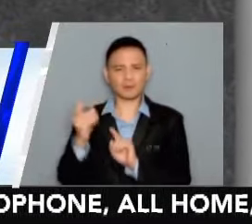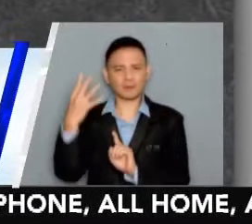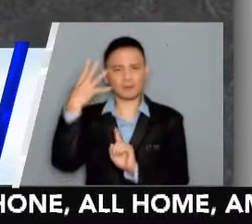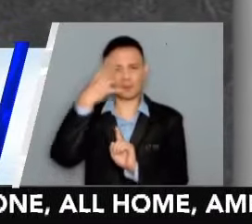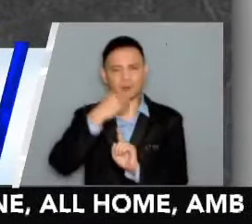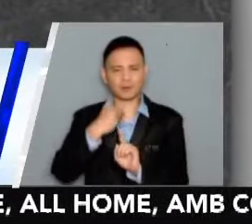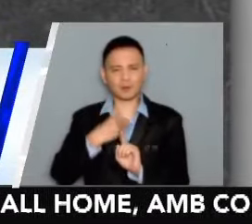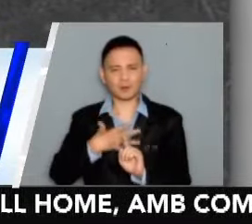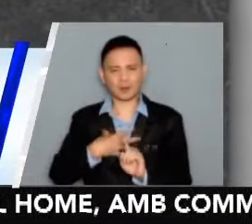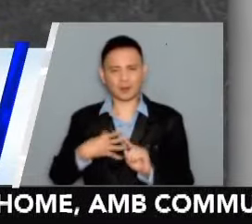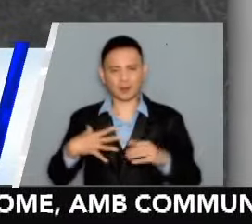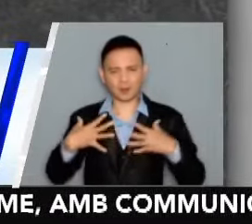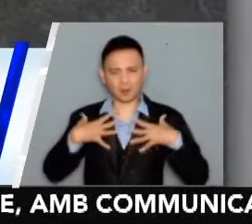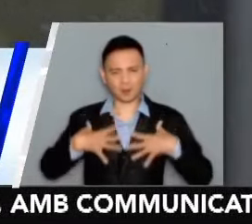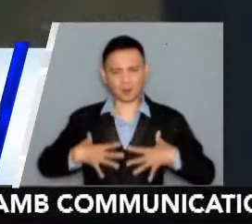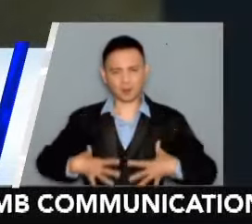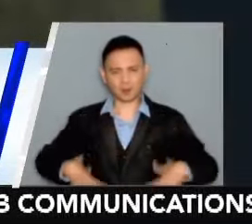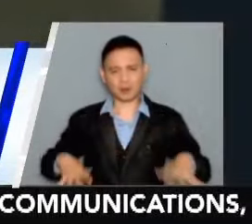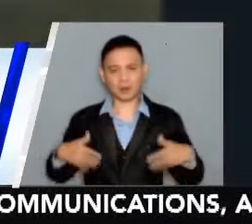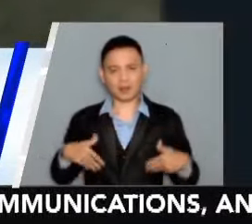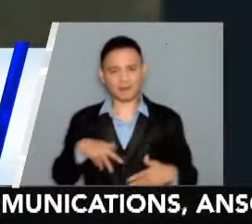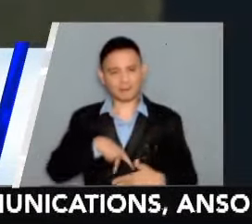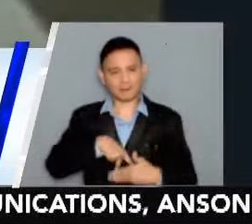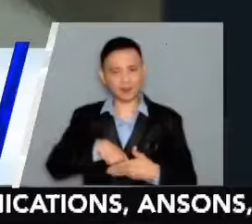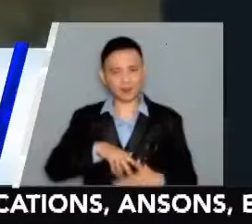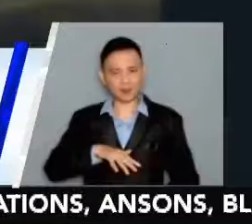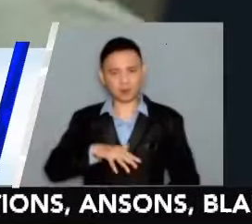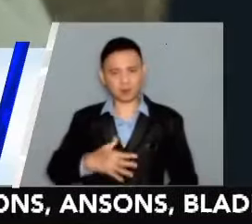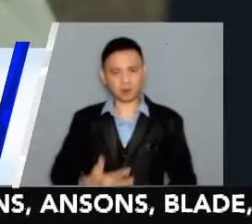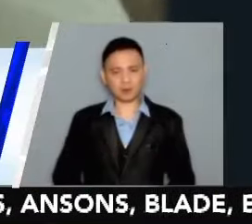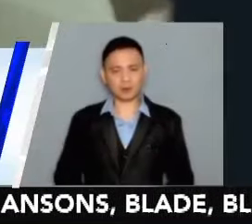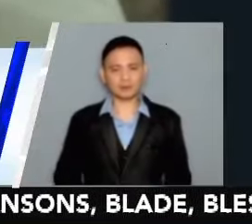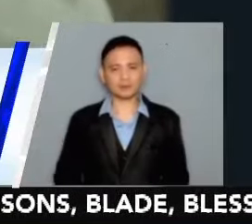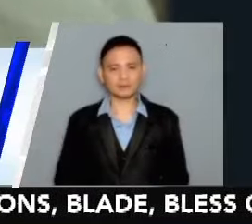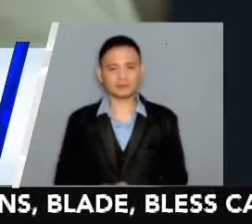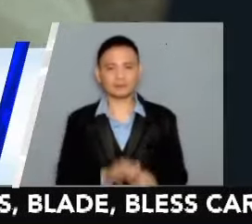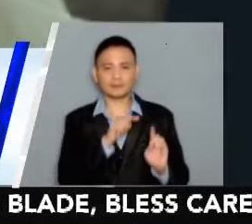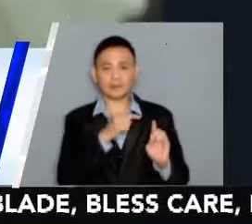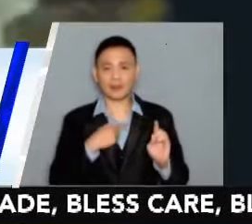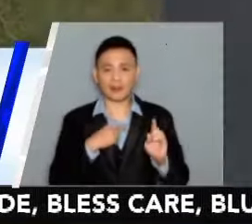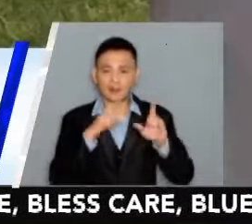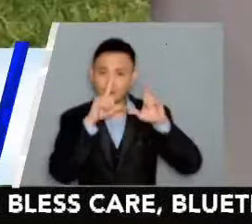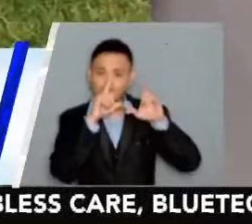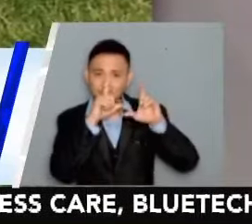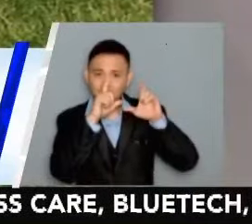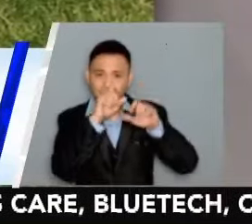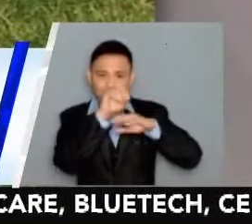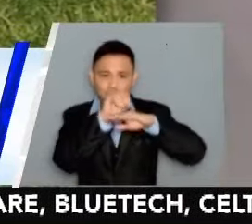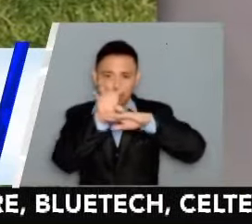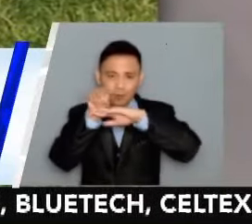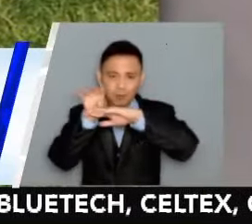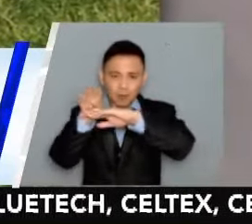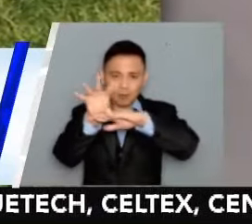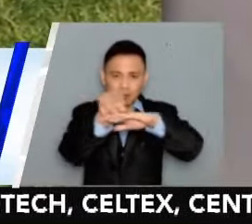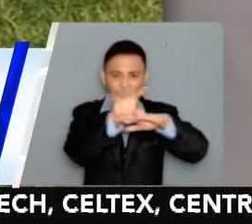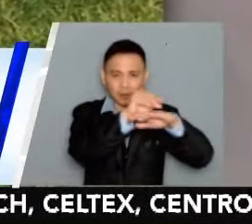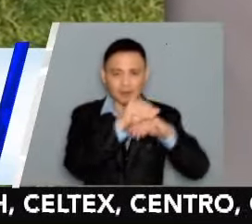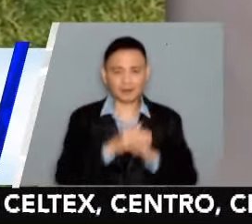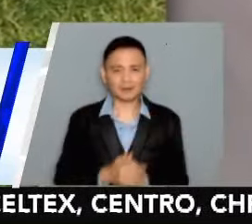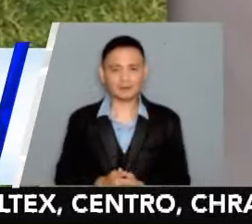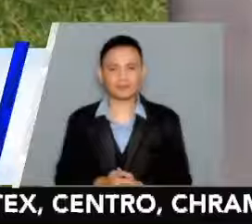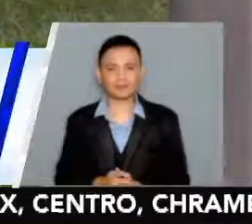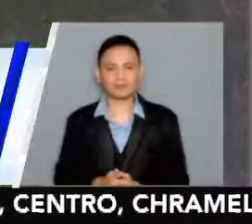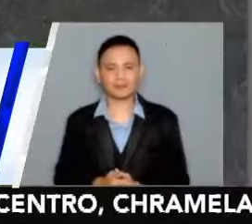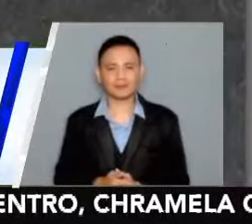One proud daddy naman si Justin na nag-ala photographer sa kanyang wifey. Mapapansin din ang tila renewal of wedding vows ng